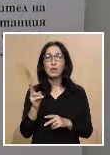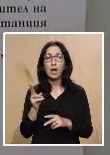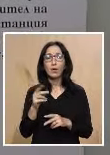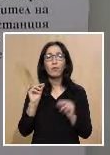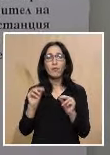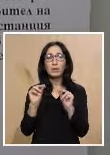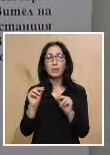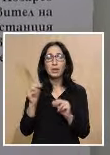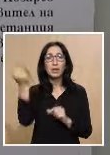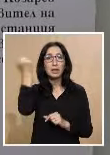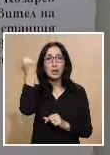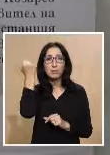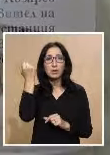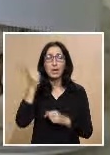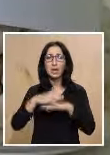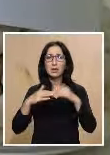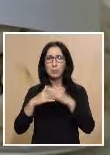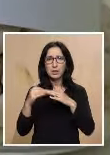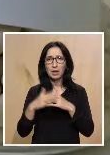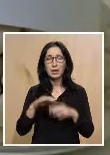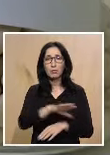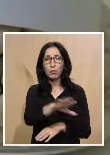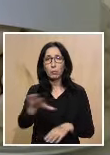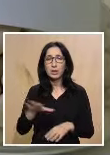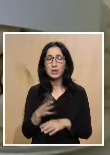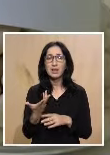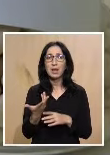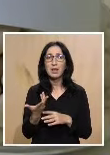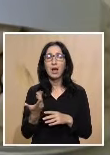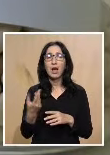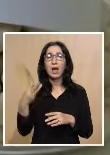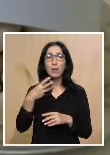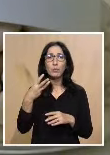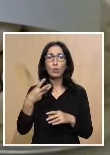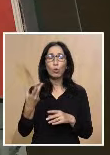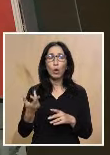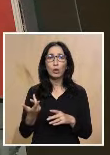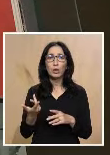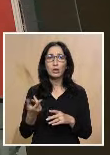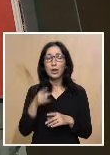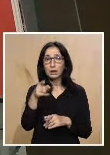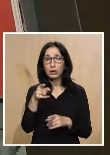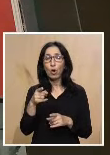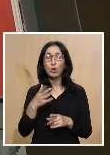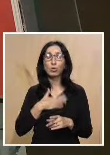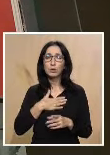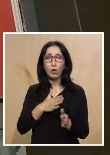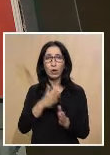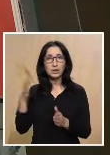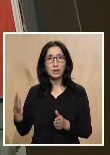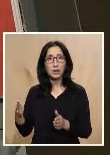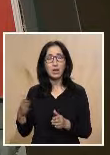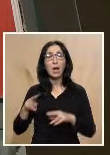възпитаник немски, специалист в областта на фитопатологията и ентомологията, и той от своя